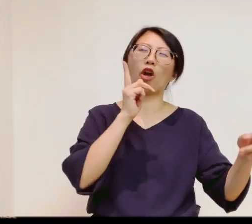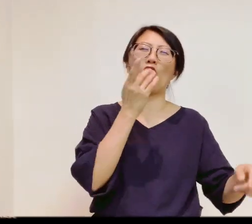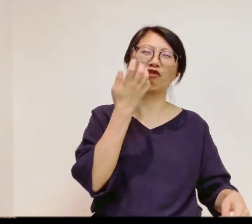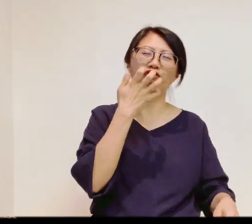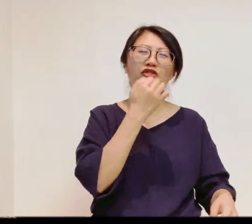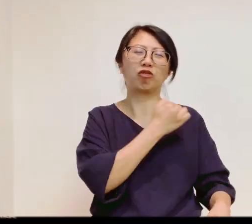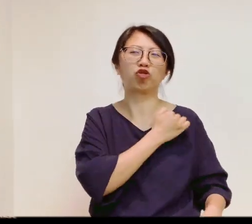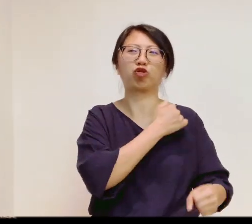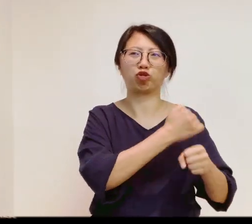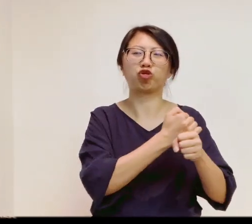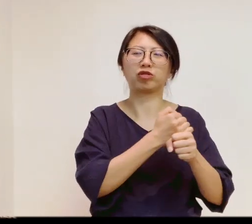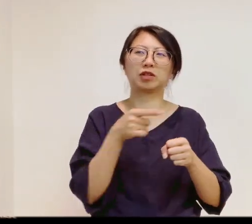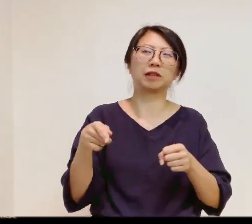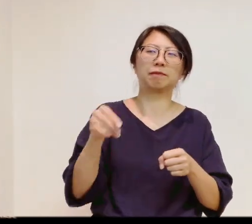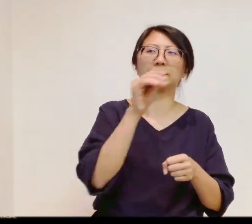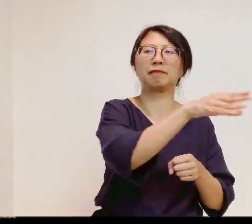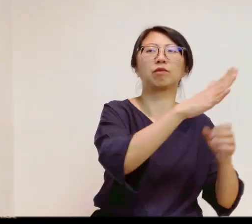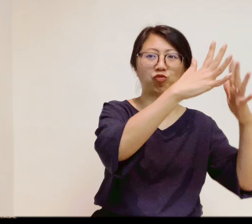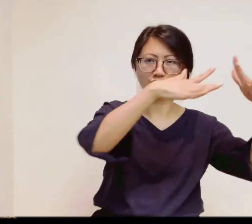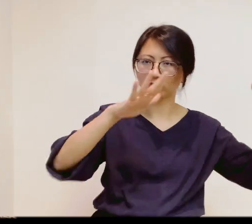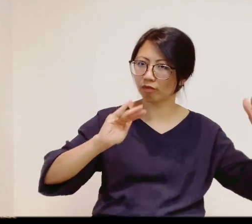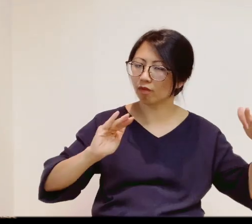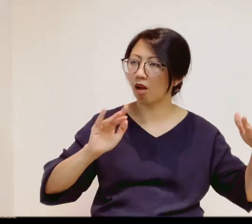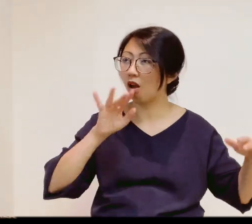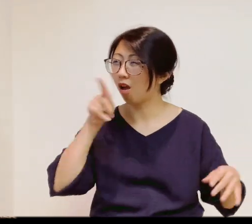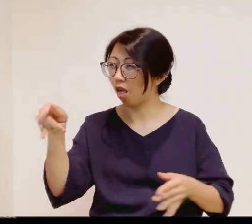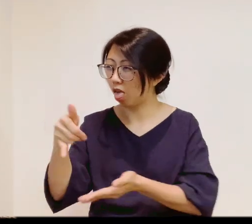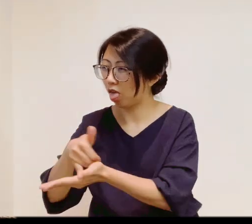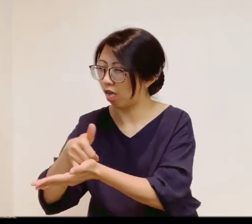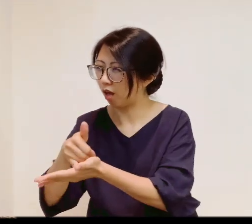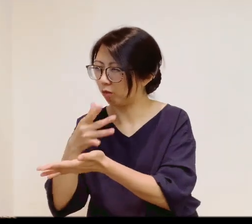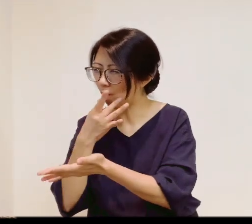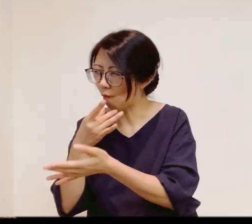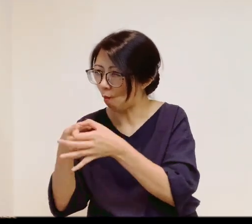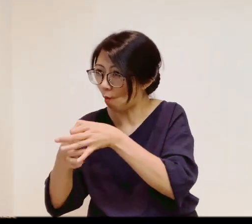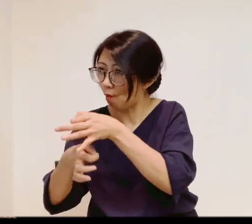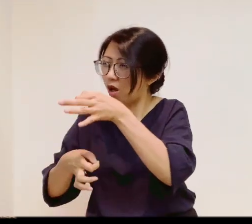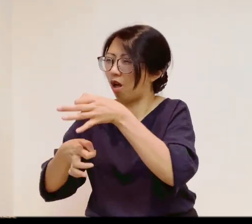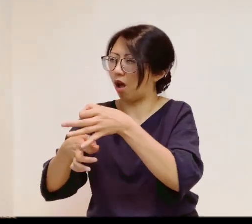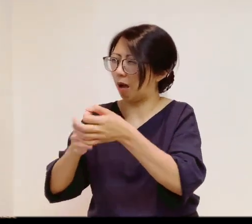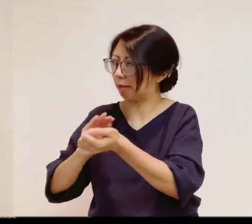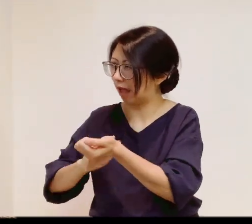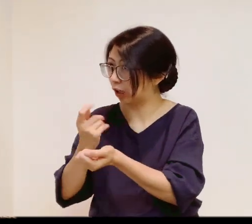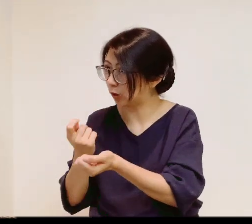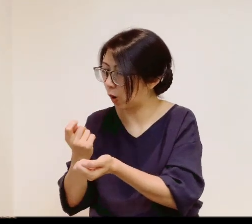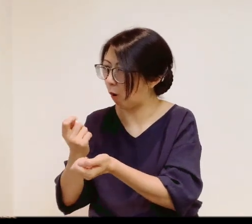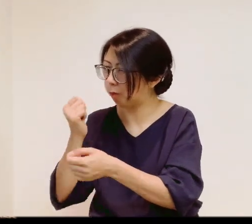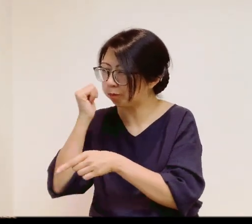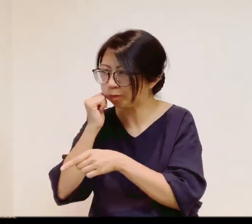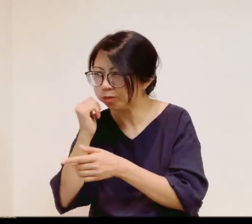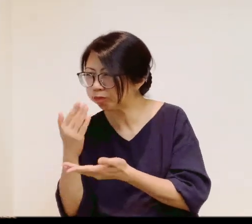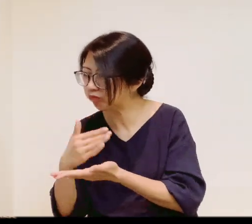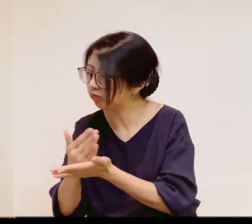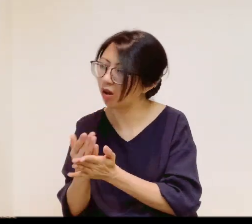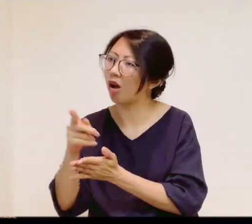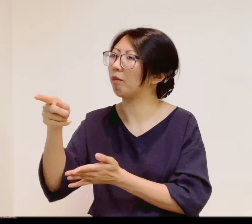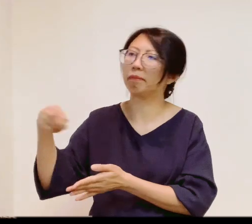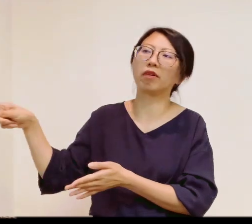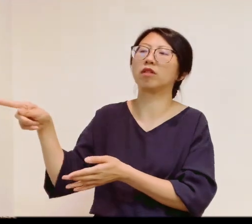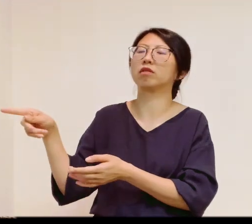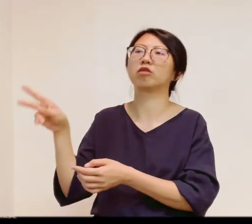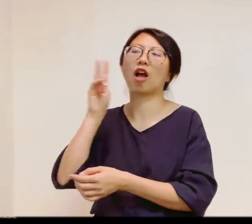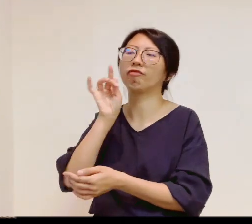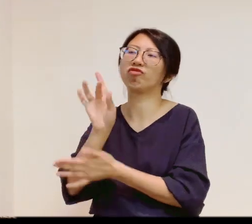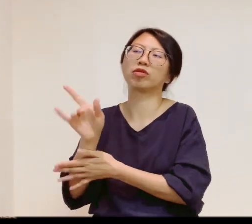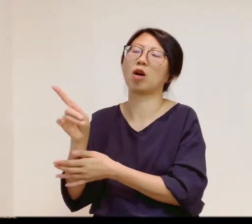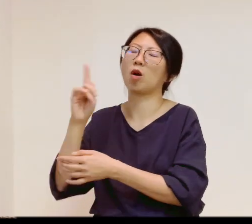某個地方裏邊將你焗死。咁佢就係判斷你咩咧？判斷你嘅體能啊，究竟你係咪有足夠嘅能力去做苦